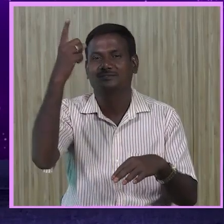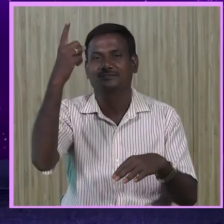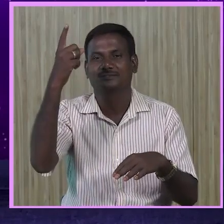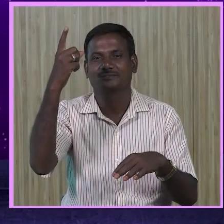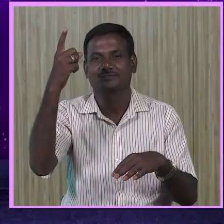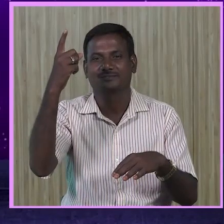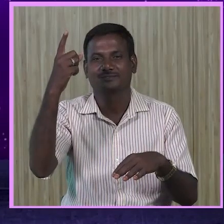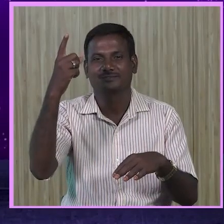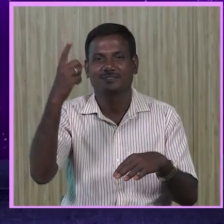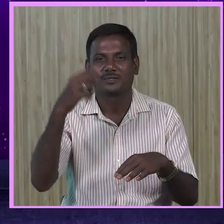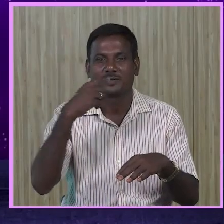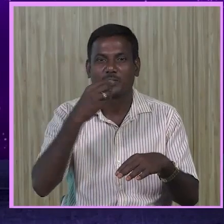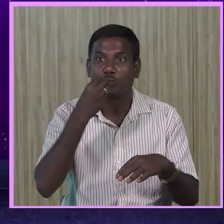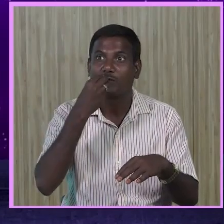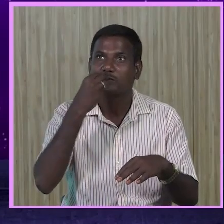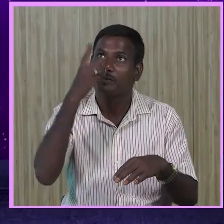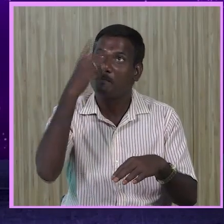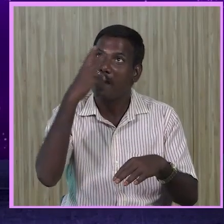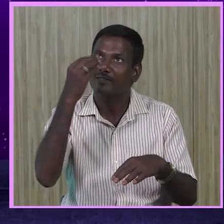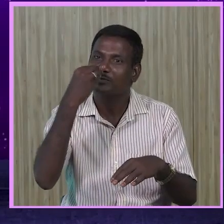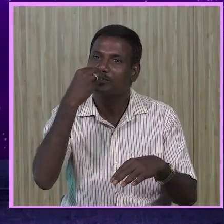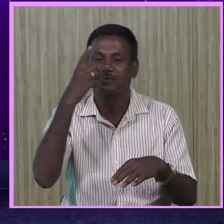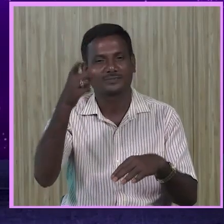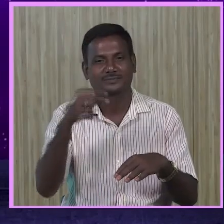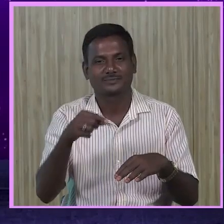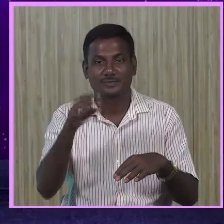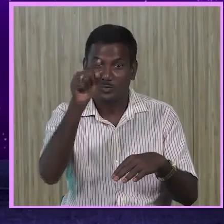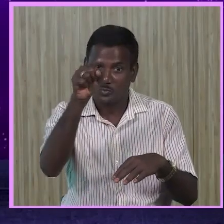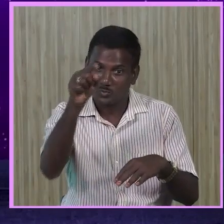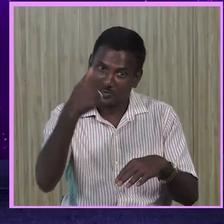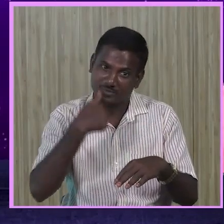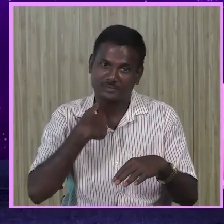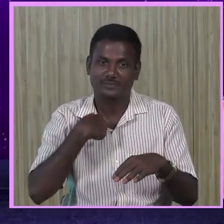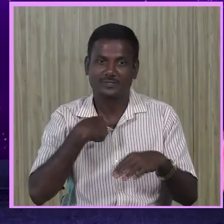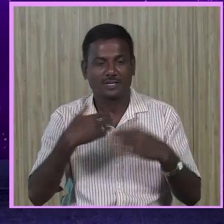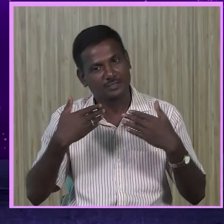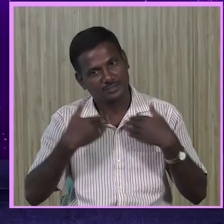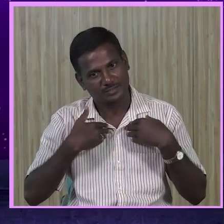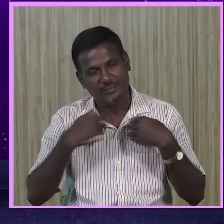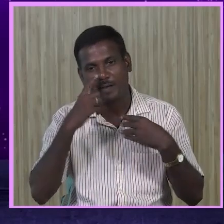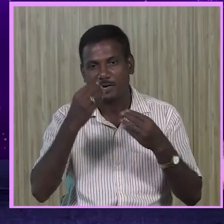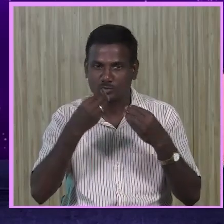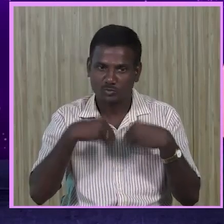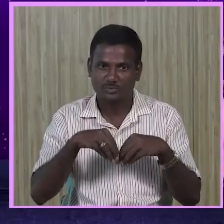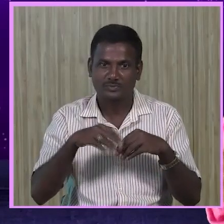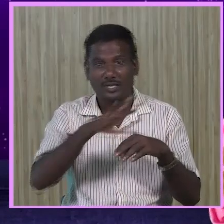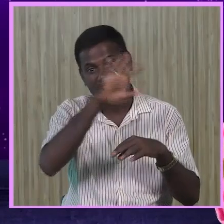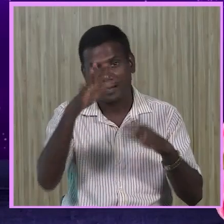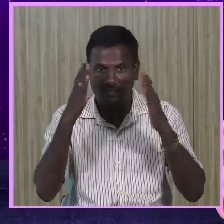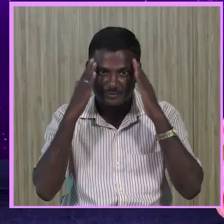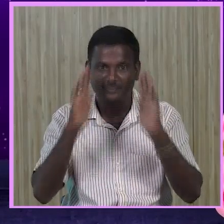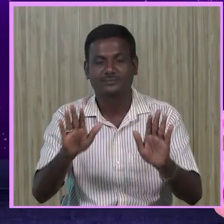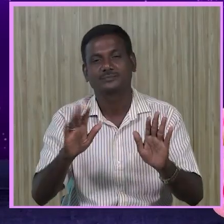ஆகாடு அப்படின்னு உணவு ஊட்டுவாங்க. இது உங்களுக்கும் ஏற்பட்டிருக்கு, எனக்கும் ஏற்பட்டிருக்கு. இந்த அனுபவம் எல்லாத்துக்குமே